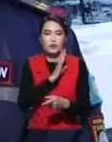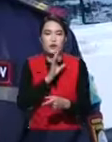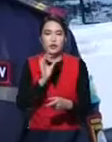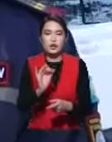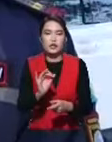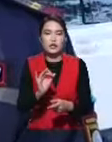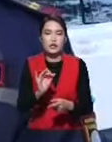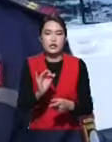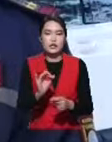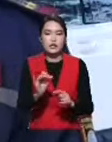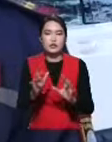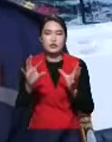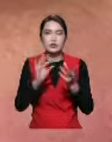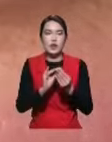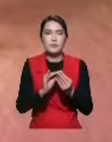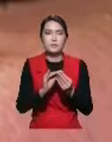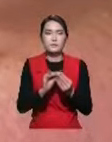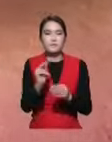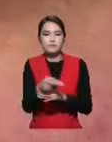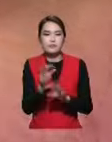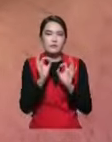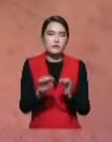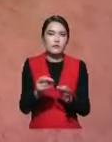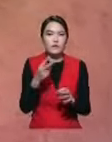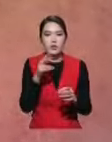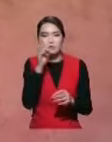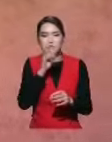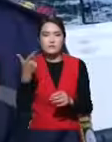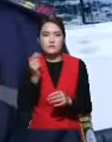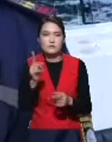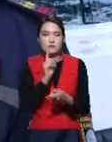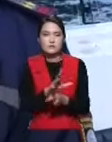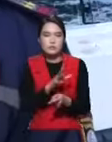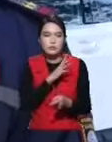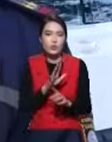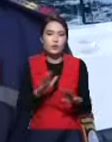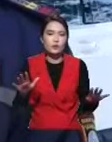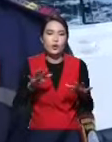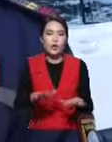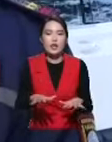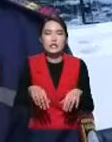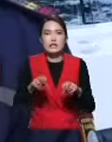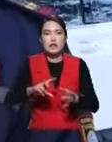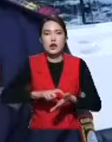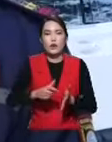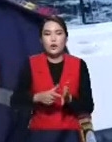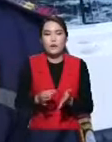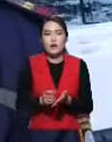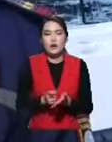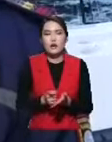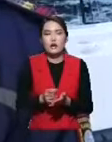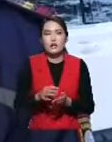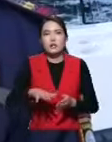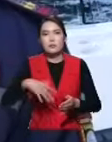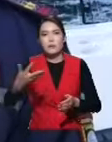Их целостность должна быть проверена. Заправку газа необходимо проводить только на специализированных заправочных